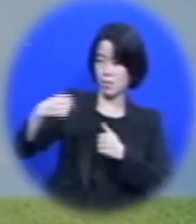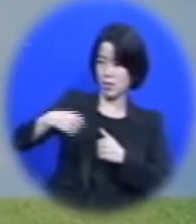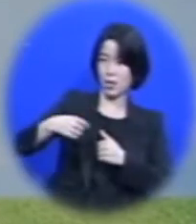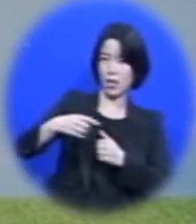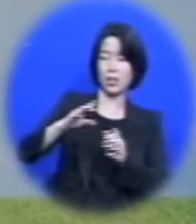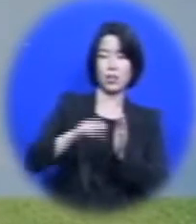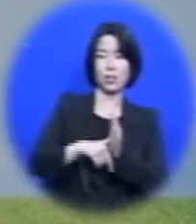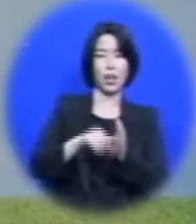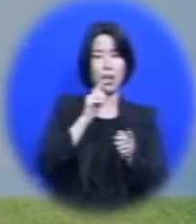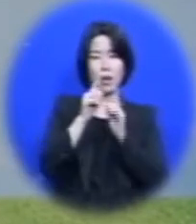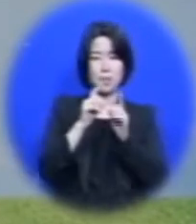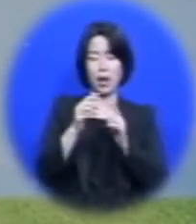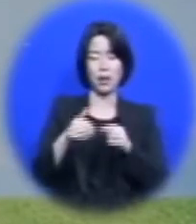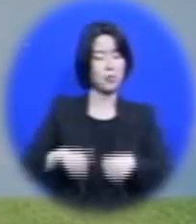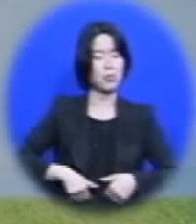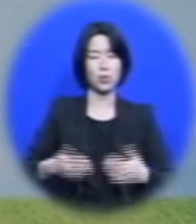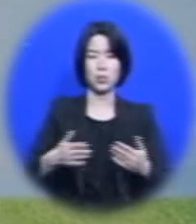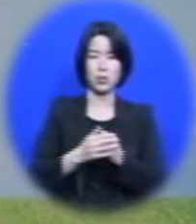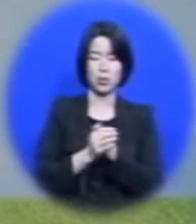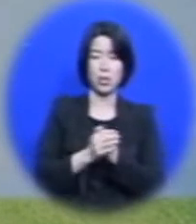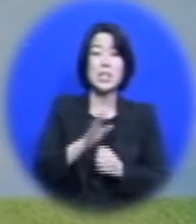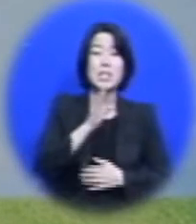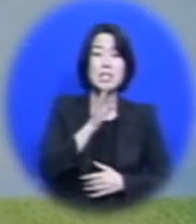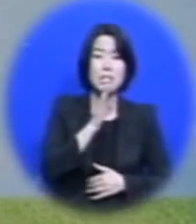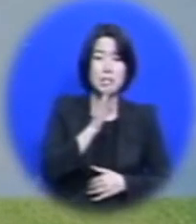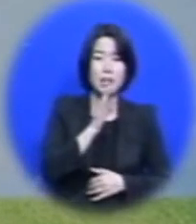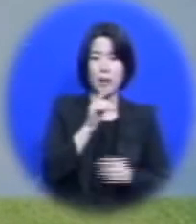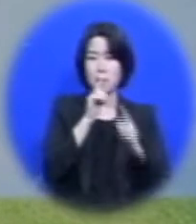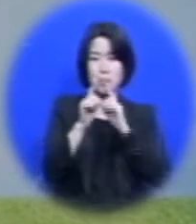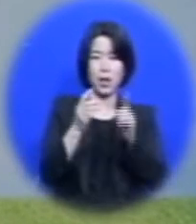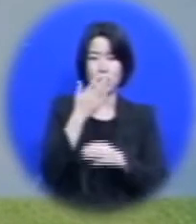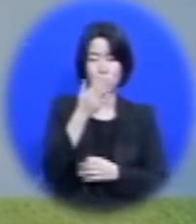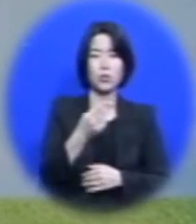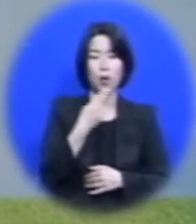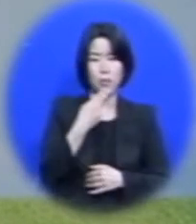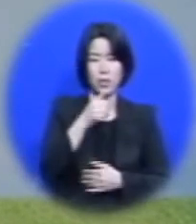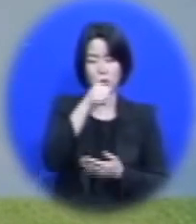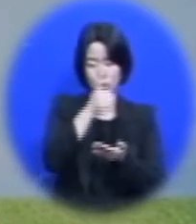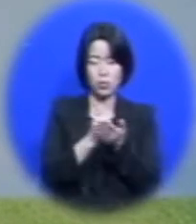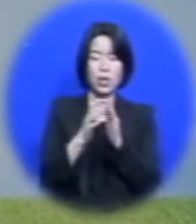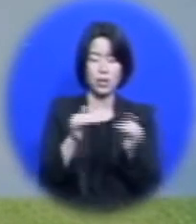우리는 할 말이 없습니다. 진짜 말할 수 없는 죄인입니다.